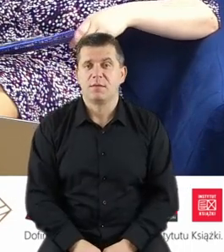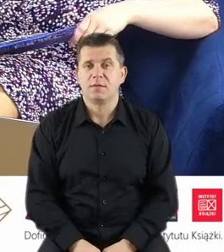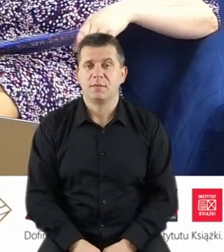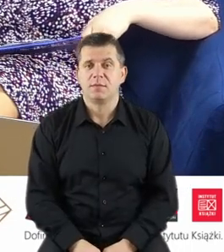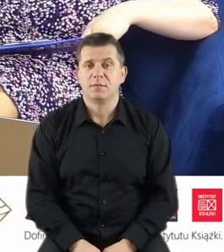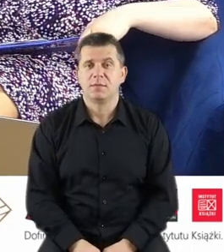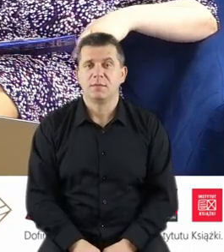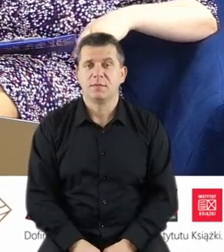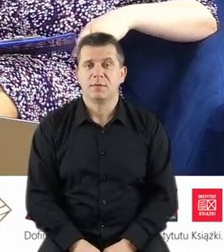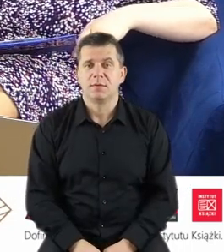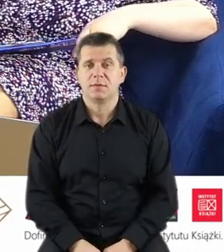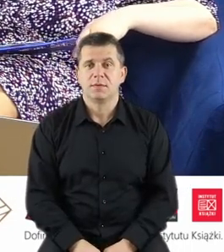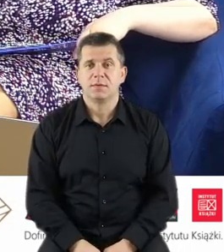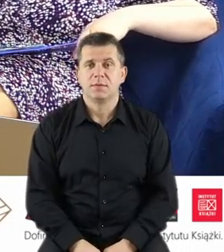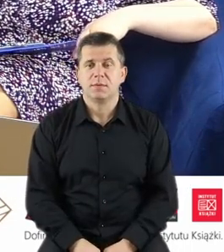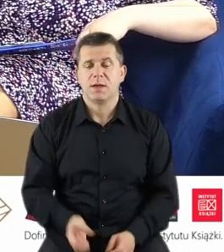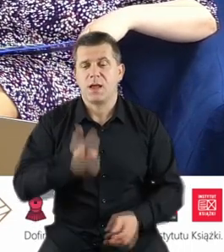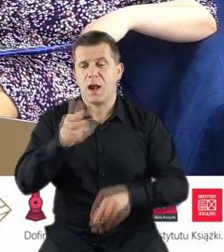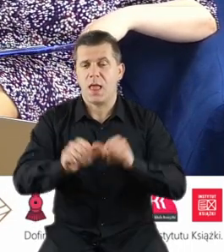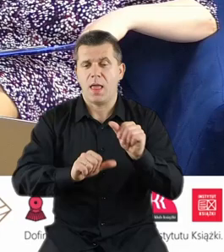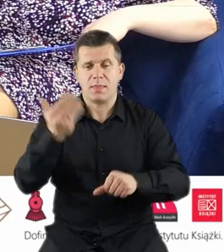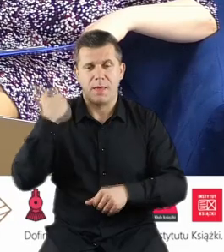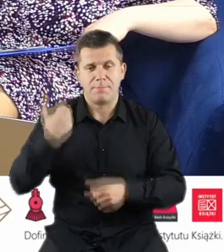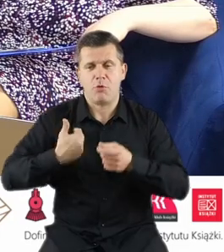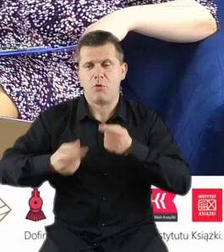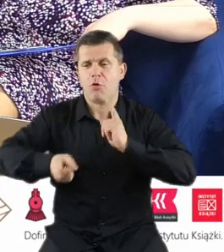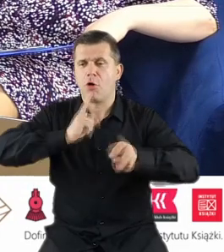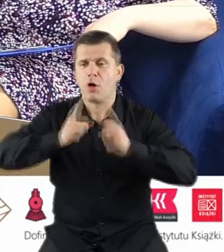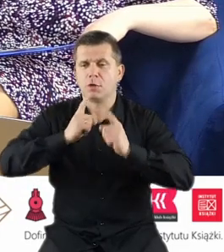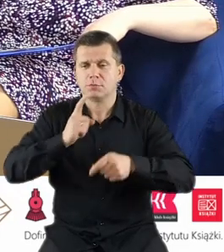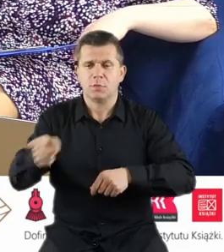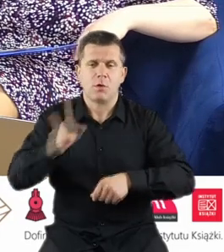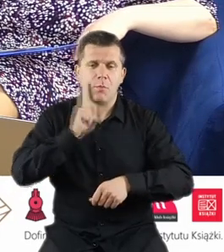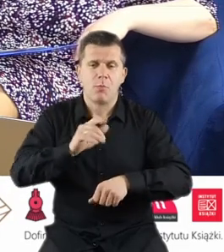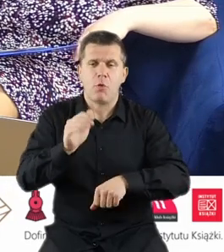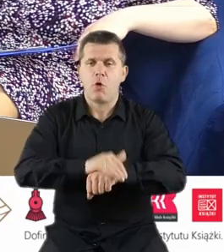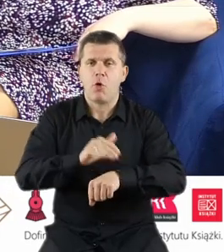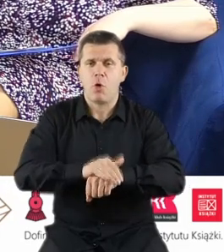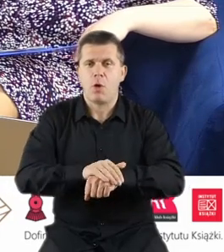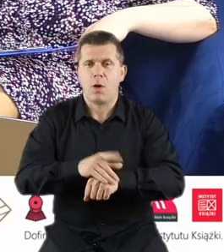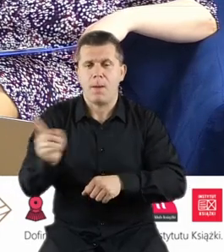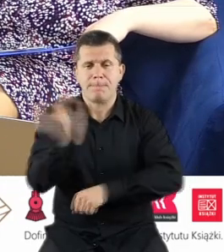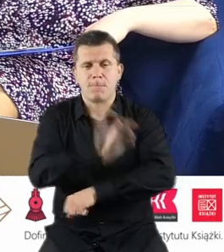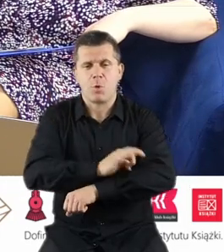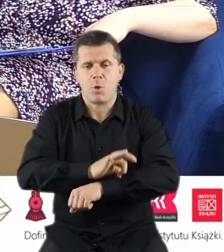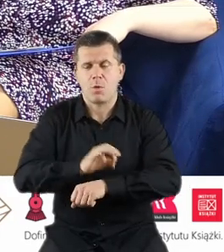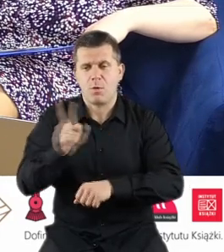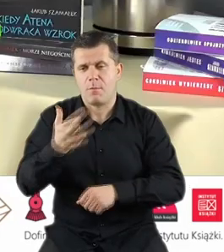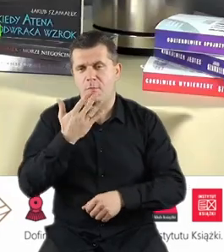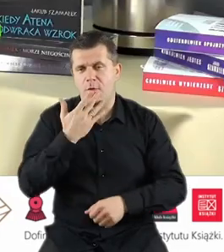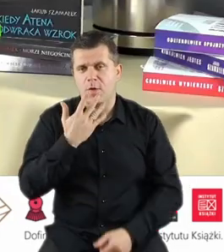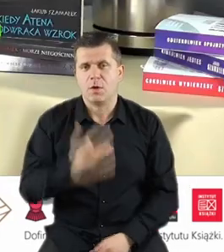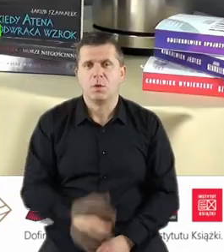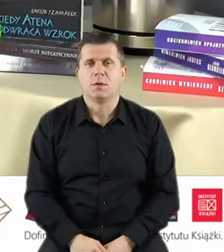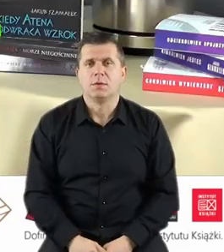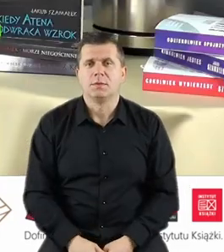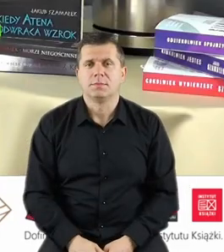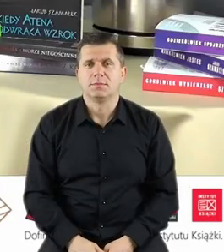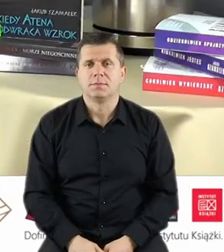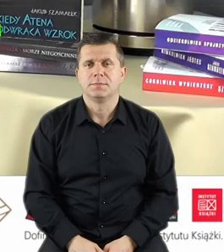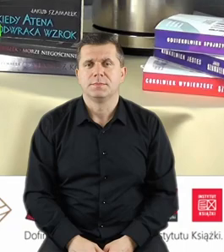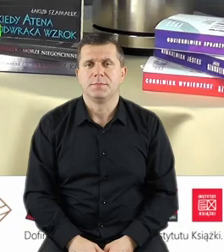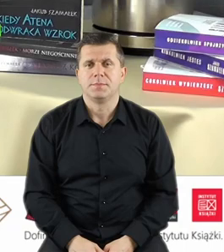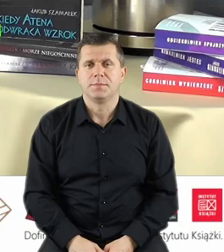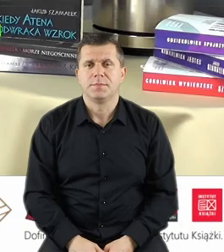właśnie nie, ale parę lat temu rozmawiałem właśnie z kolegą z CD Projektu, który mówił, że no,